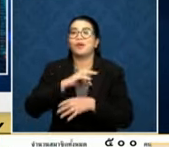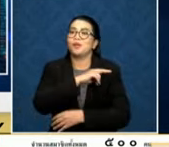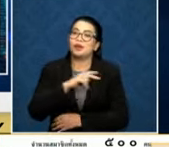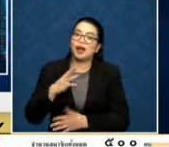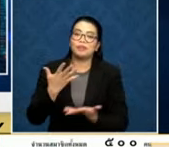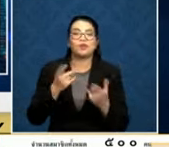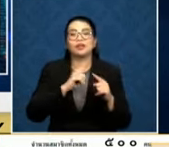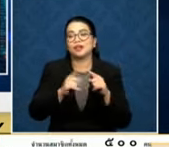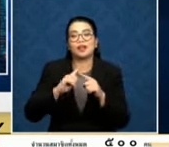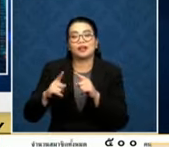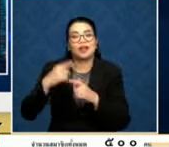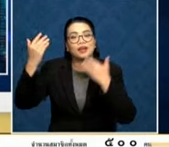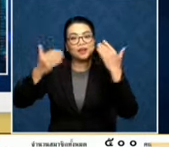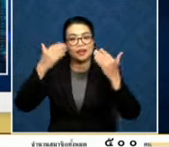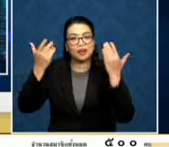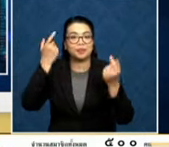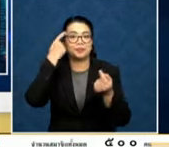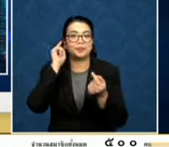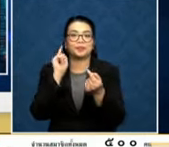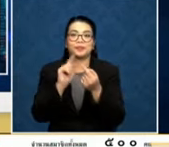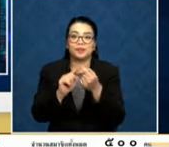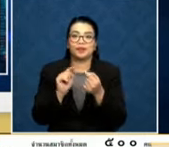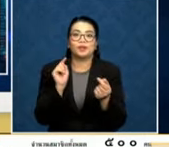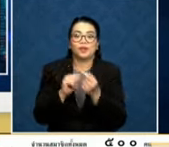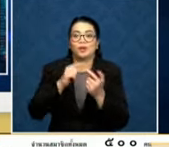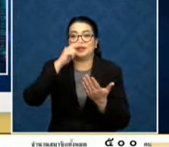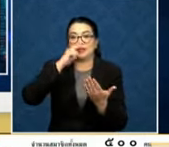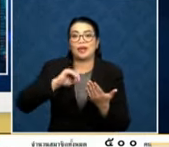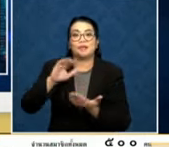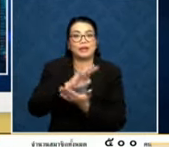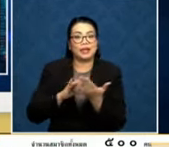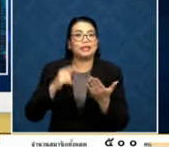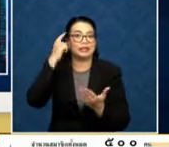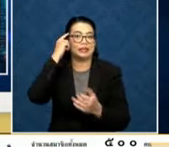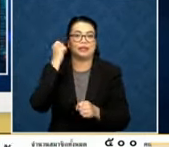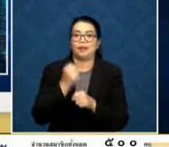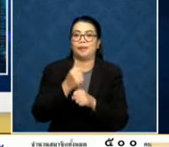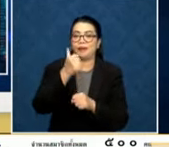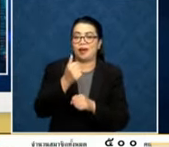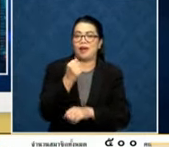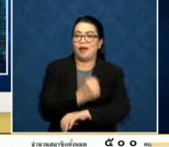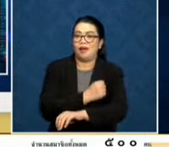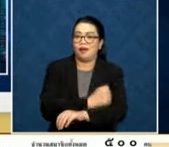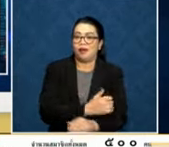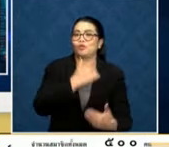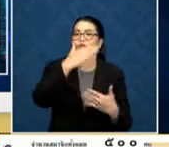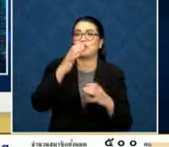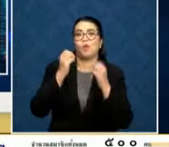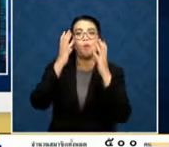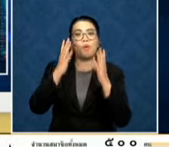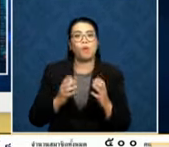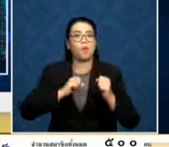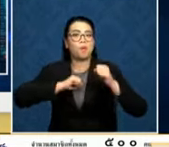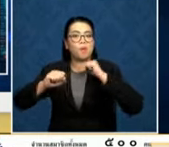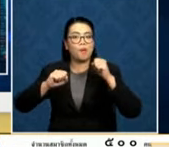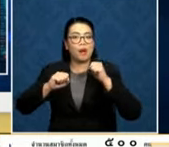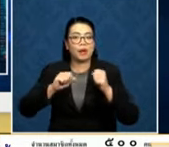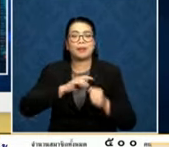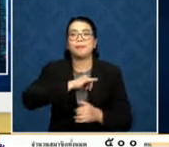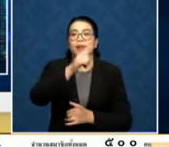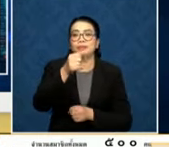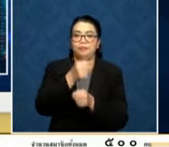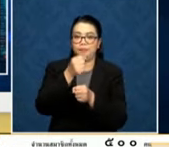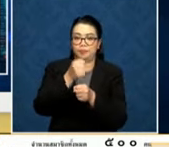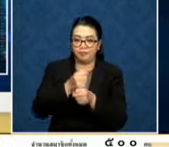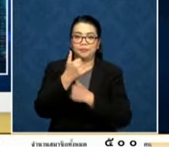เหล่านี้ครับมันเป็นเป้าหมายที่ประเทศไทยเราสามารถที่จะส่งแรงงานส่งครูมวยส่งอะไรไปต่างๆไปทำงานใน